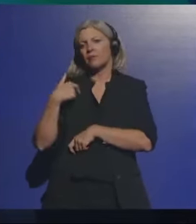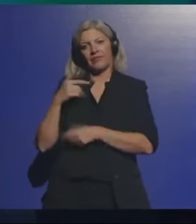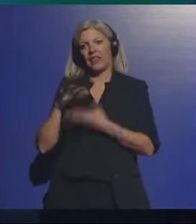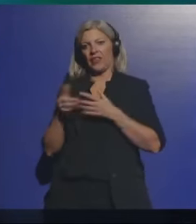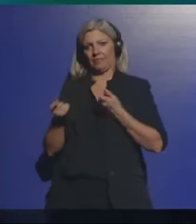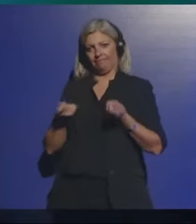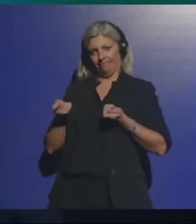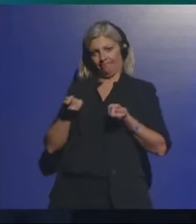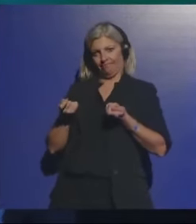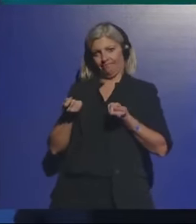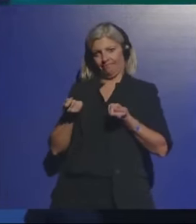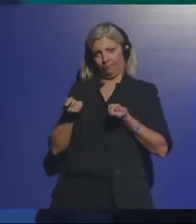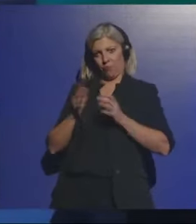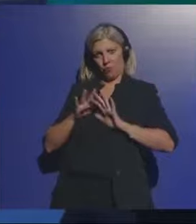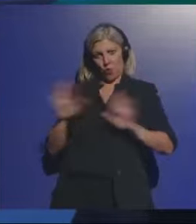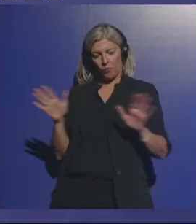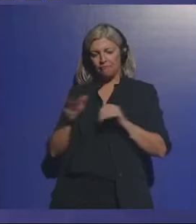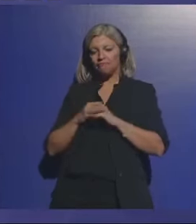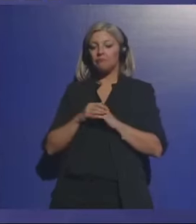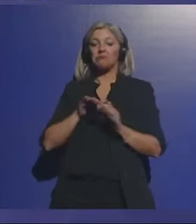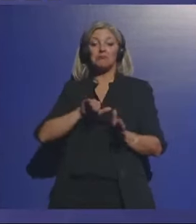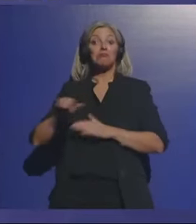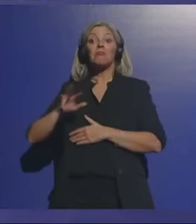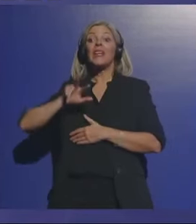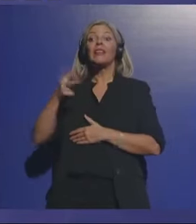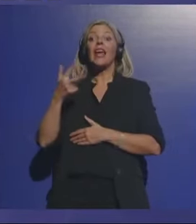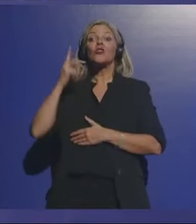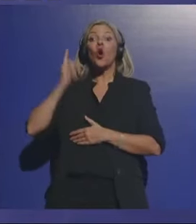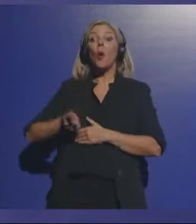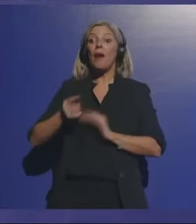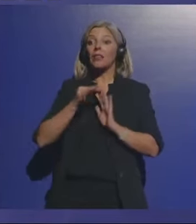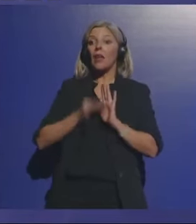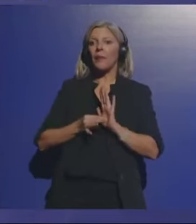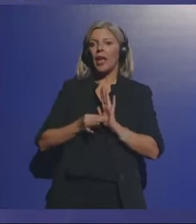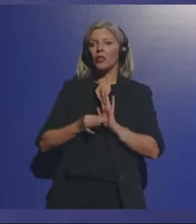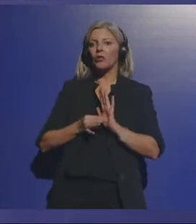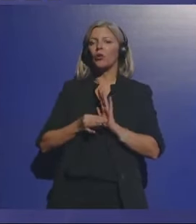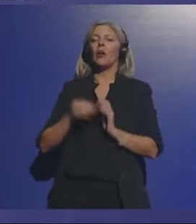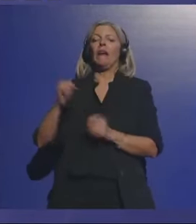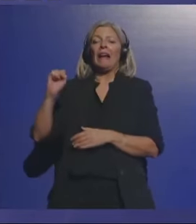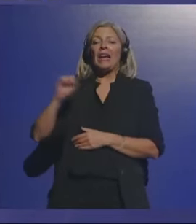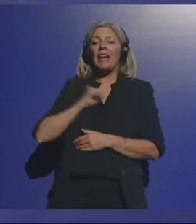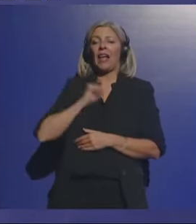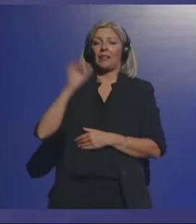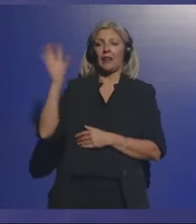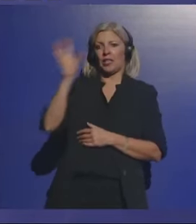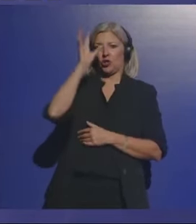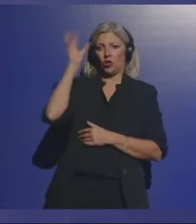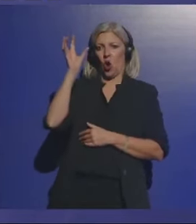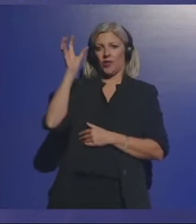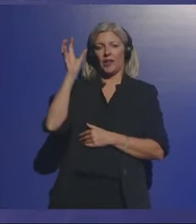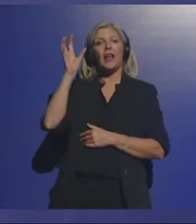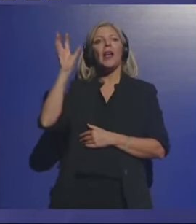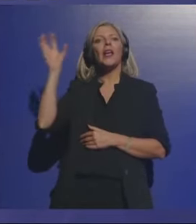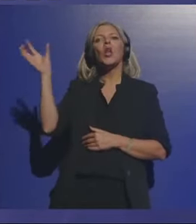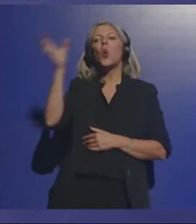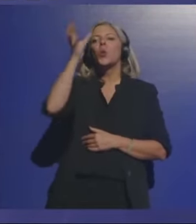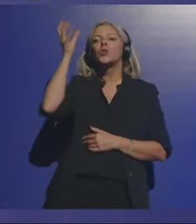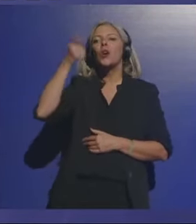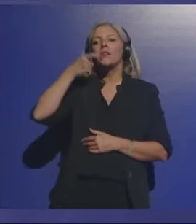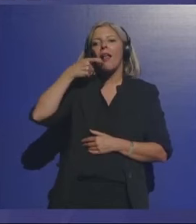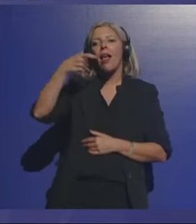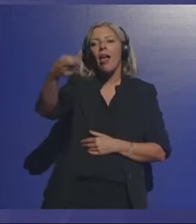il questo comandamento a questo io credo ciecamente credete nei sogni e diffidate delle illusioni Siamo